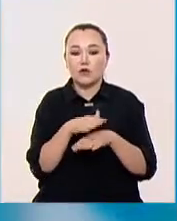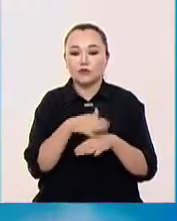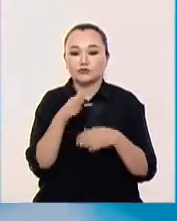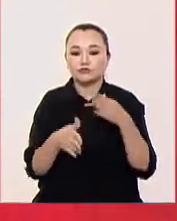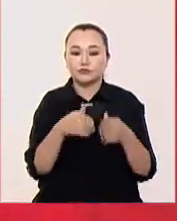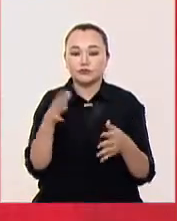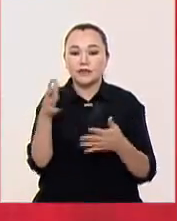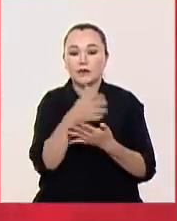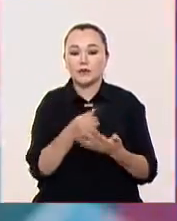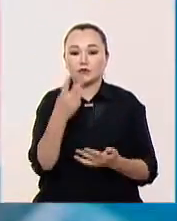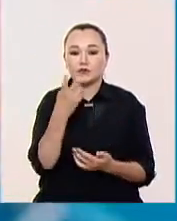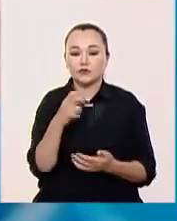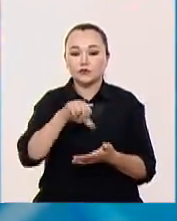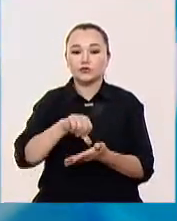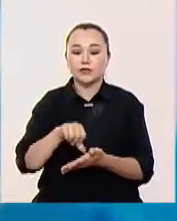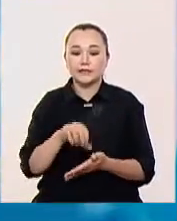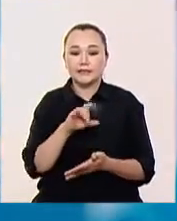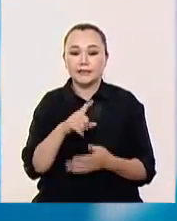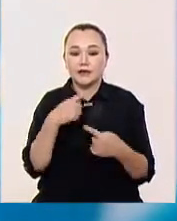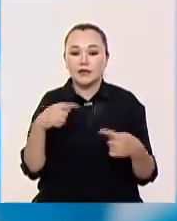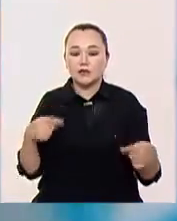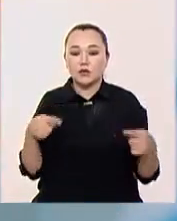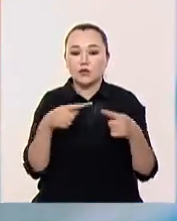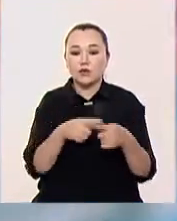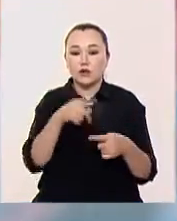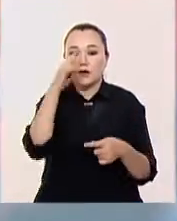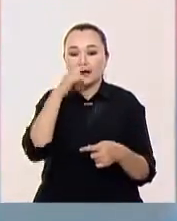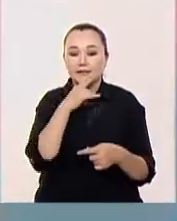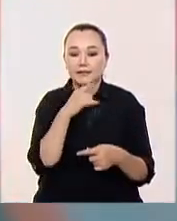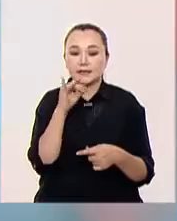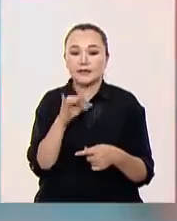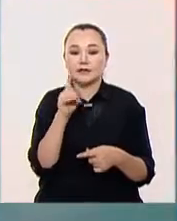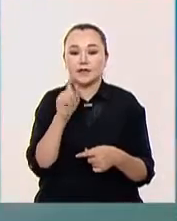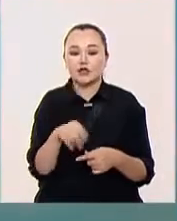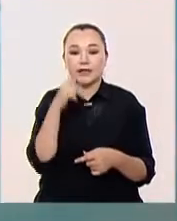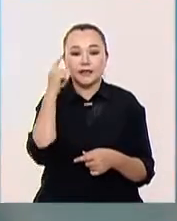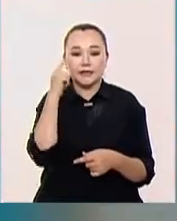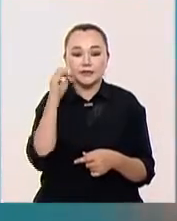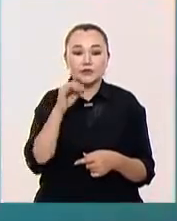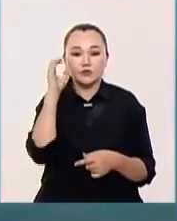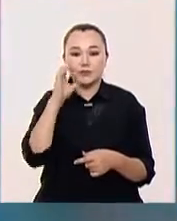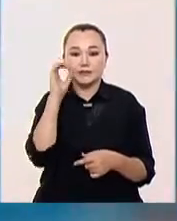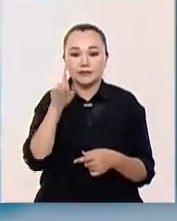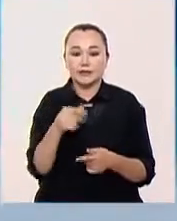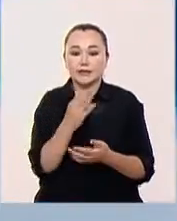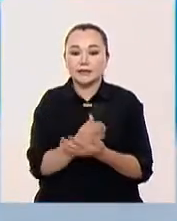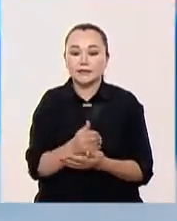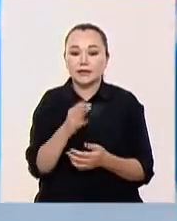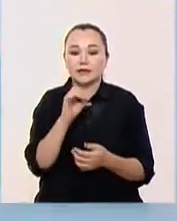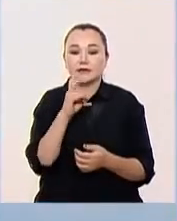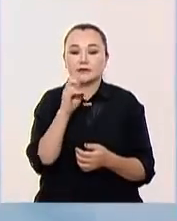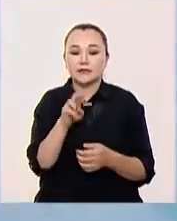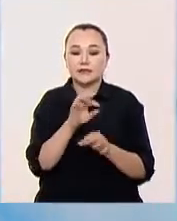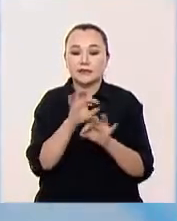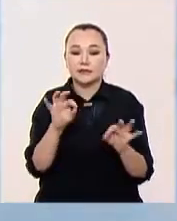собрал около 200 участников из разных уголков казахстана а также из кыргызстана и узбекистана анастасия новикова